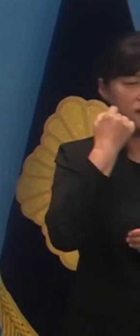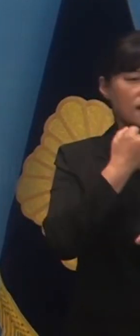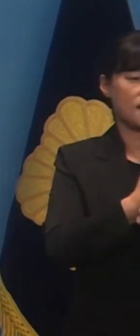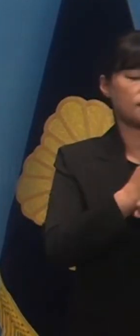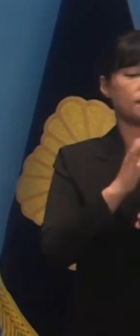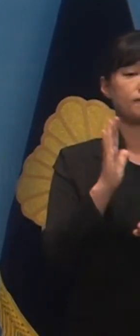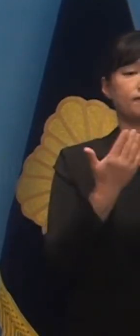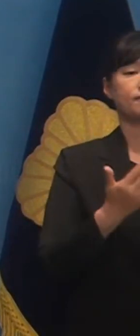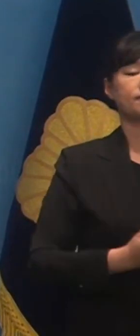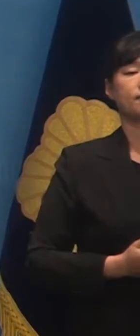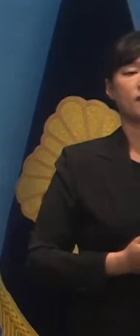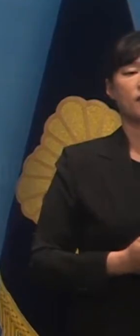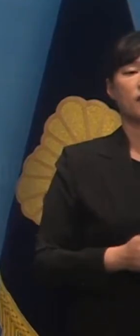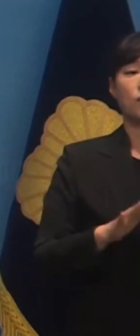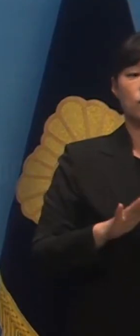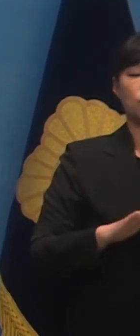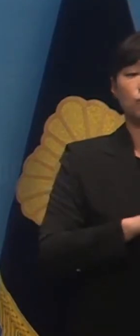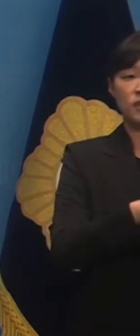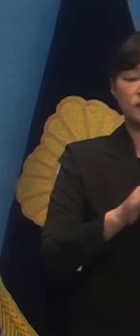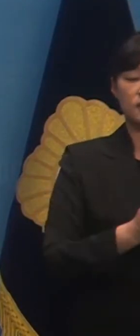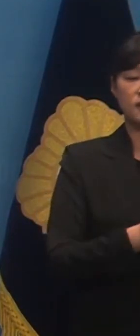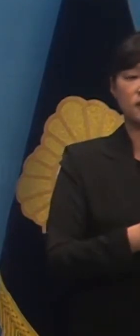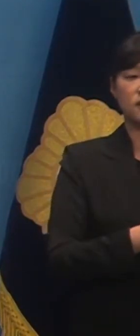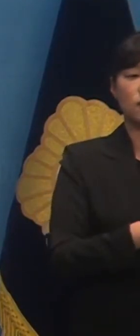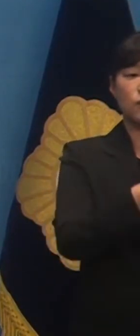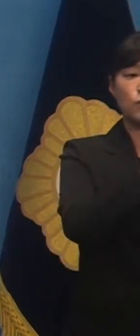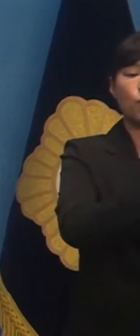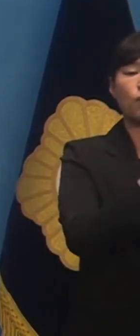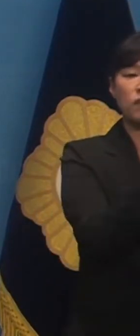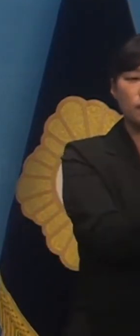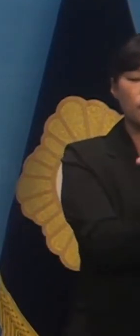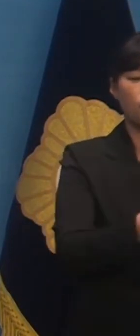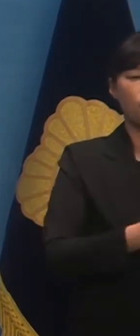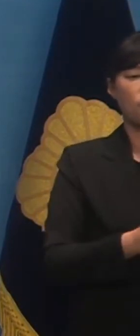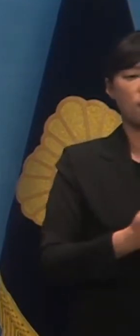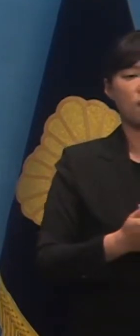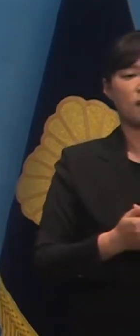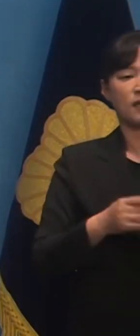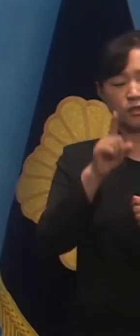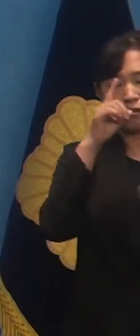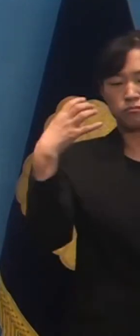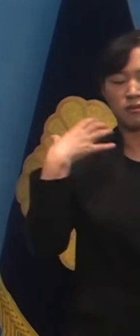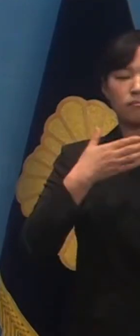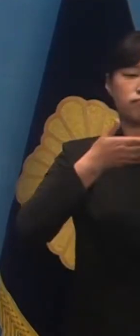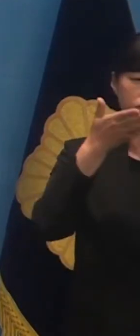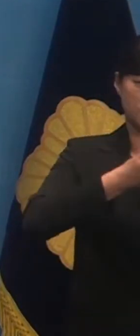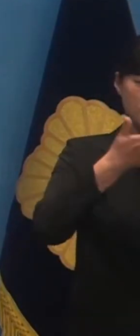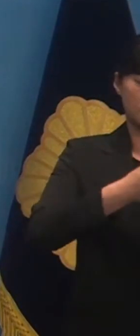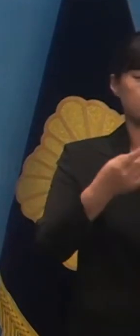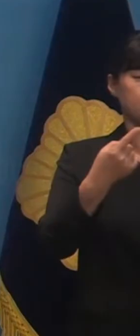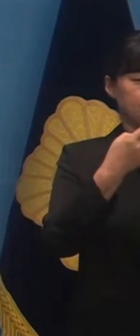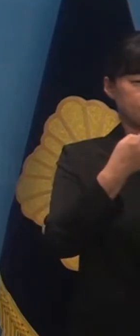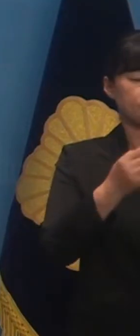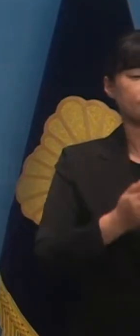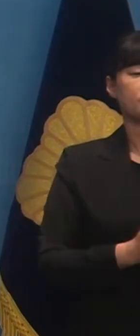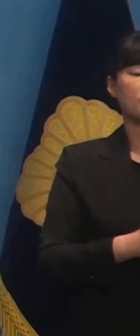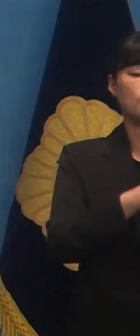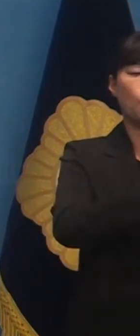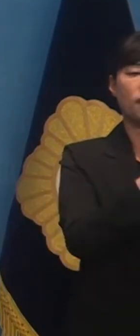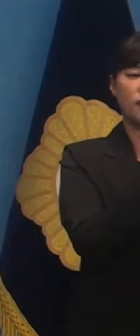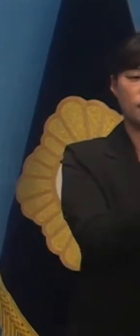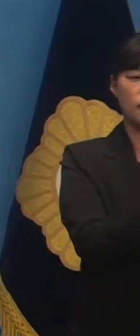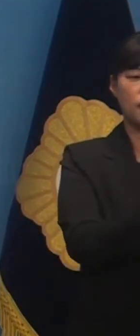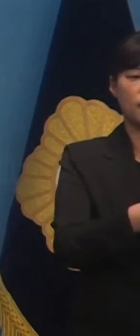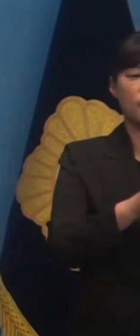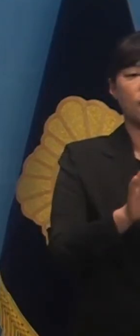할 것입니다. 우리는 리박스쿨 손효숙 대표와 관계 당국에 촉구합니다. 하나, 손효숙 대표의